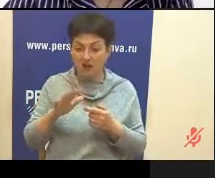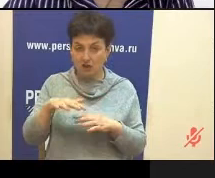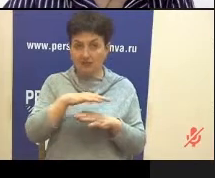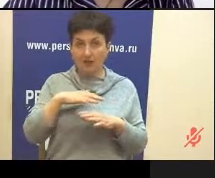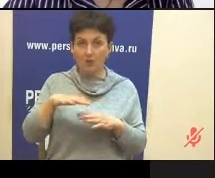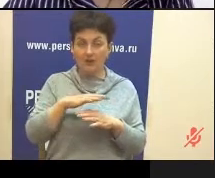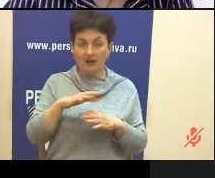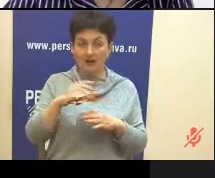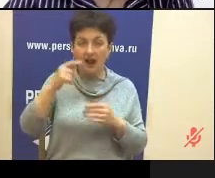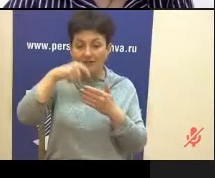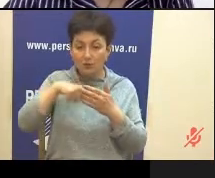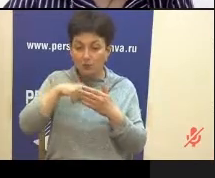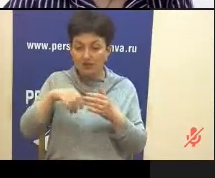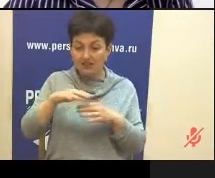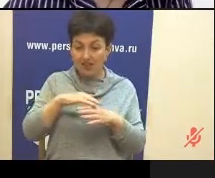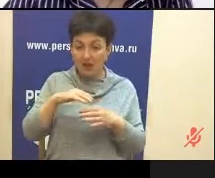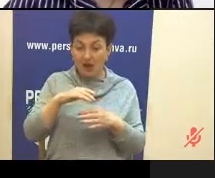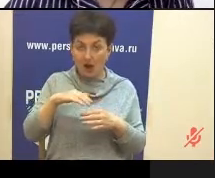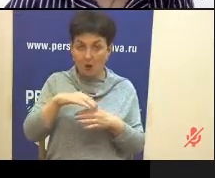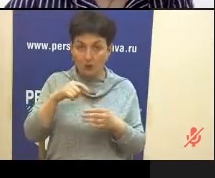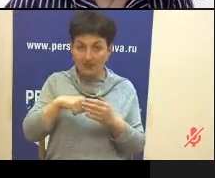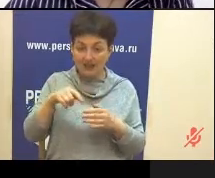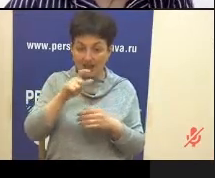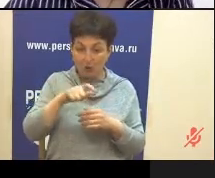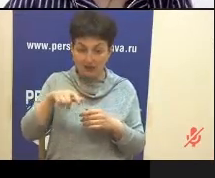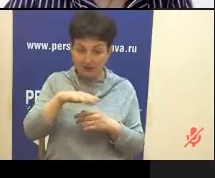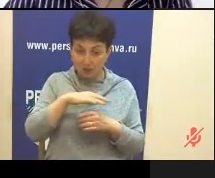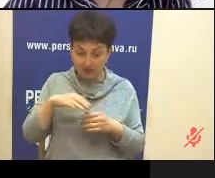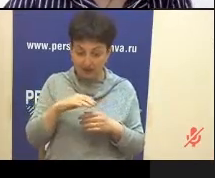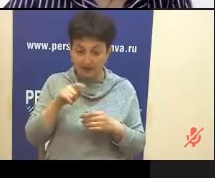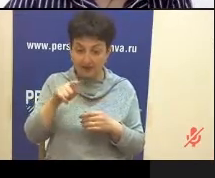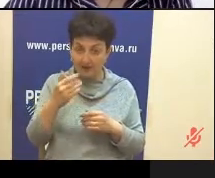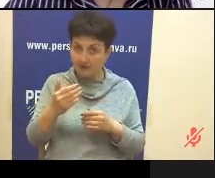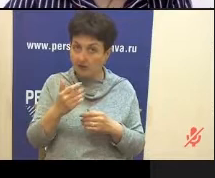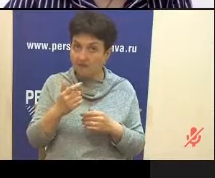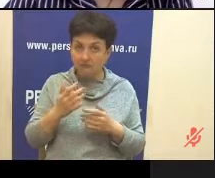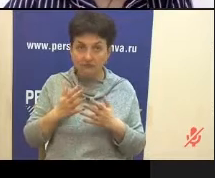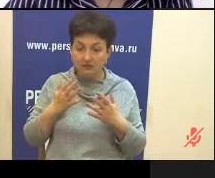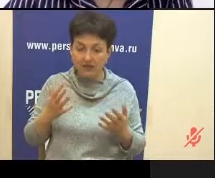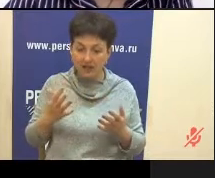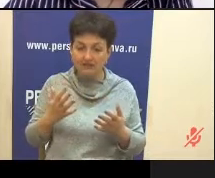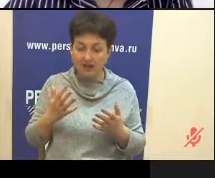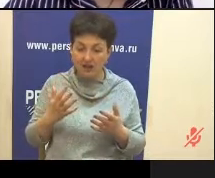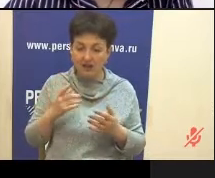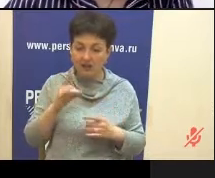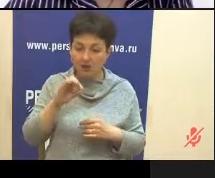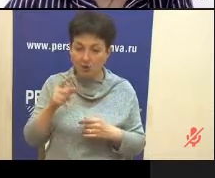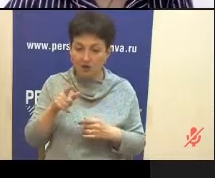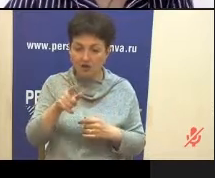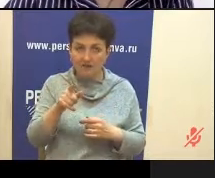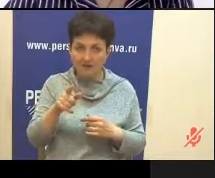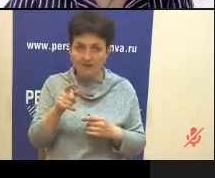коммуникация, даже не ваша с аудиториями, а внутриаудиторная по вашему посылу, она играет